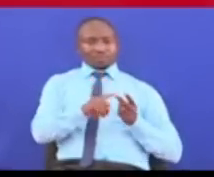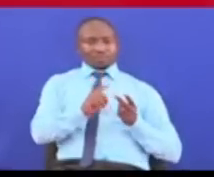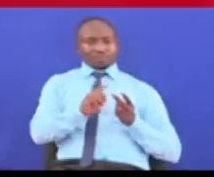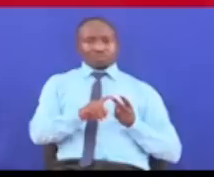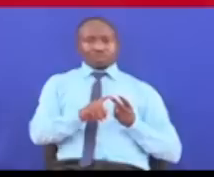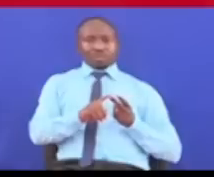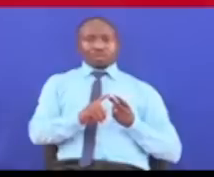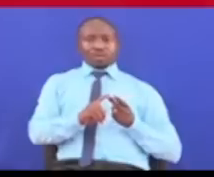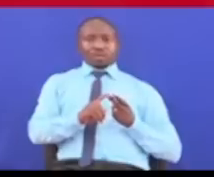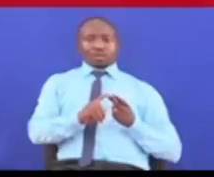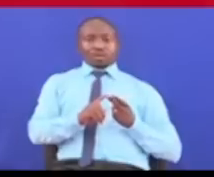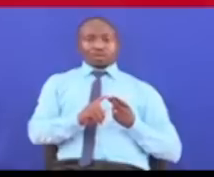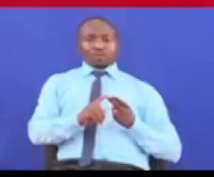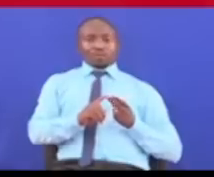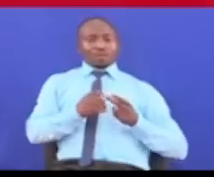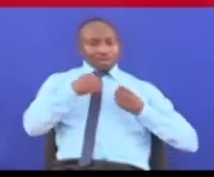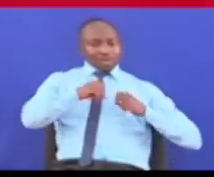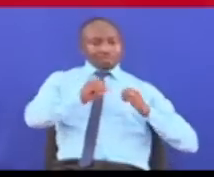nazi